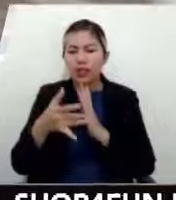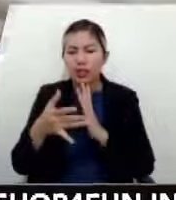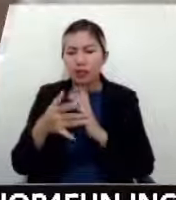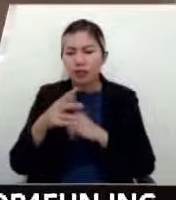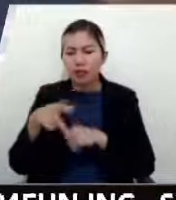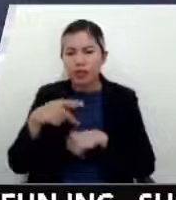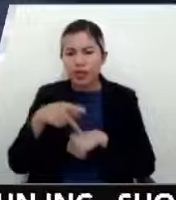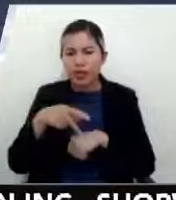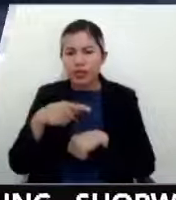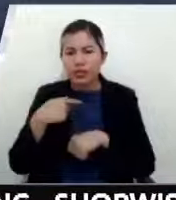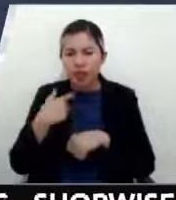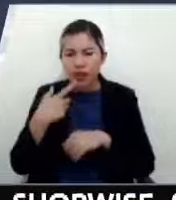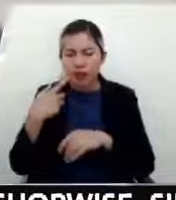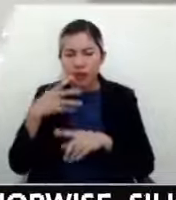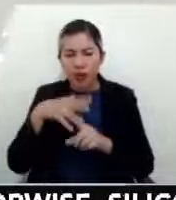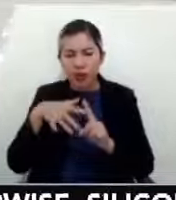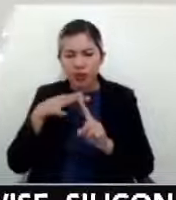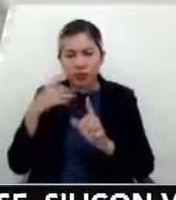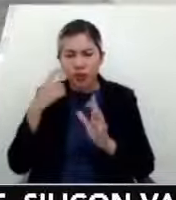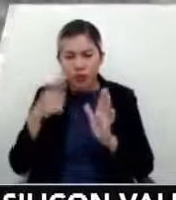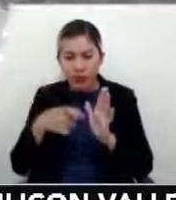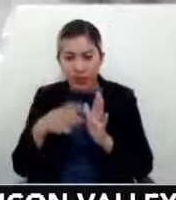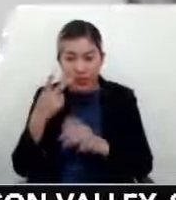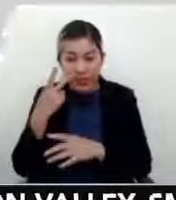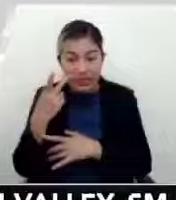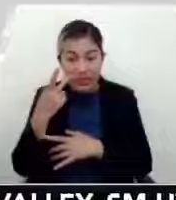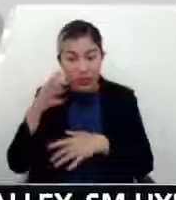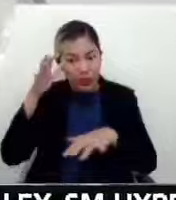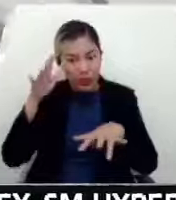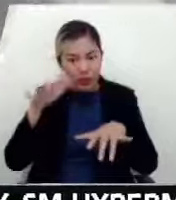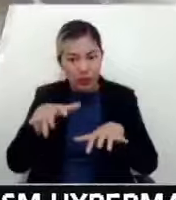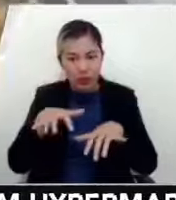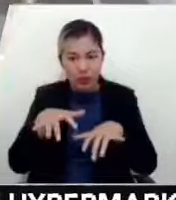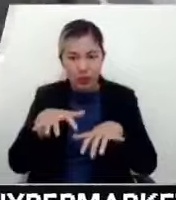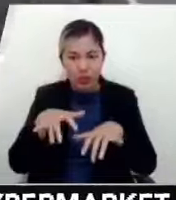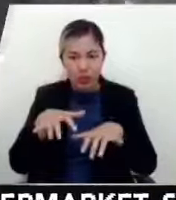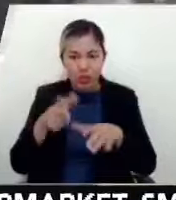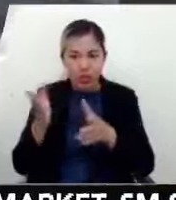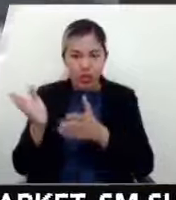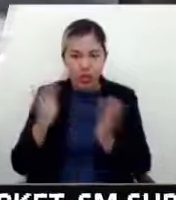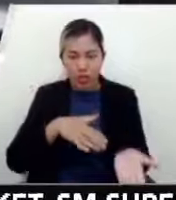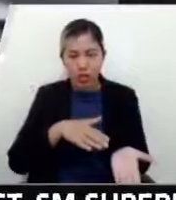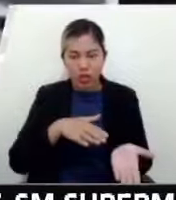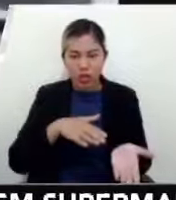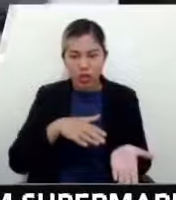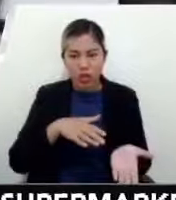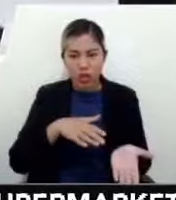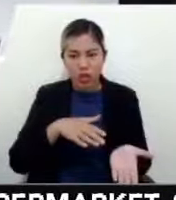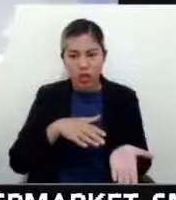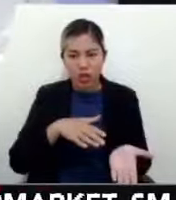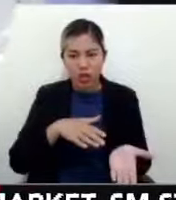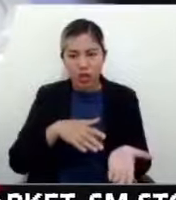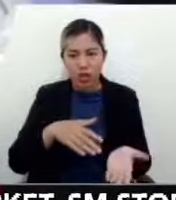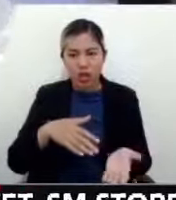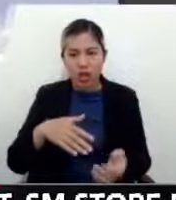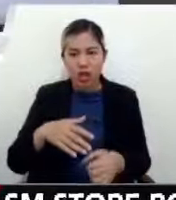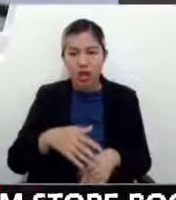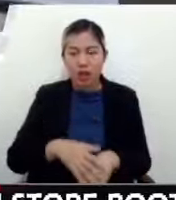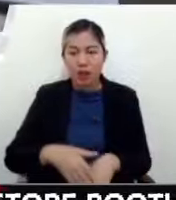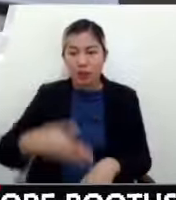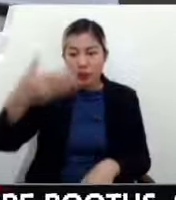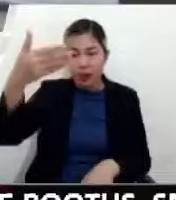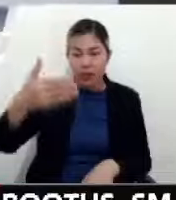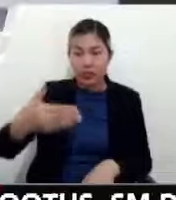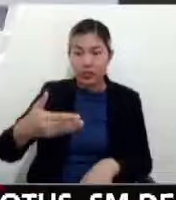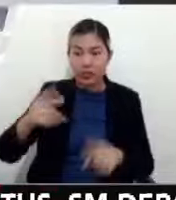makikita ninyo, yung mga computer, nakabagsak na. Yung mga monitor, yung mga